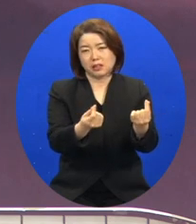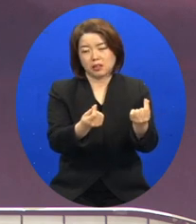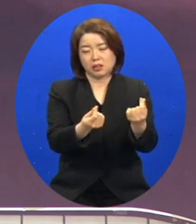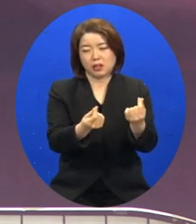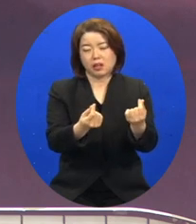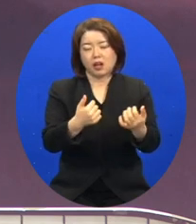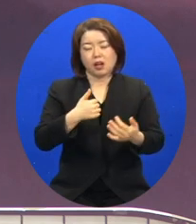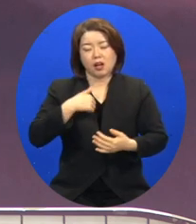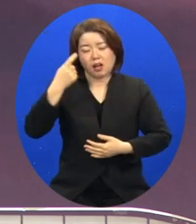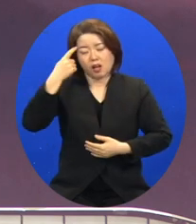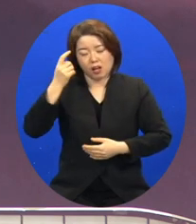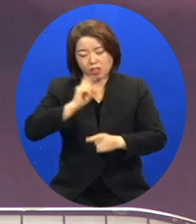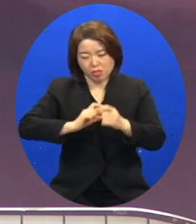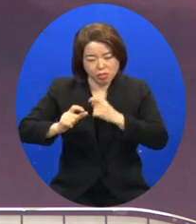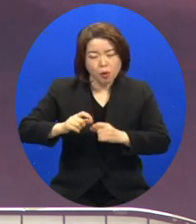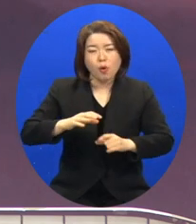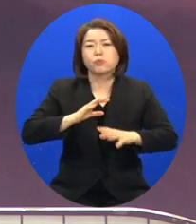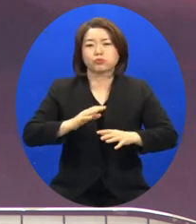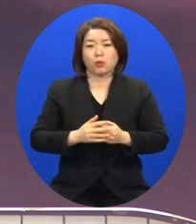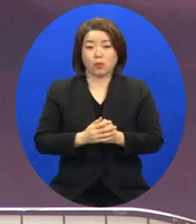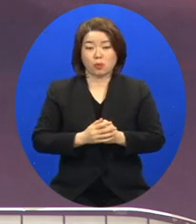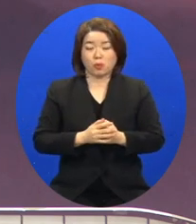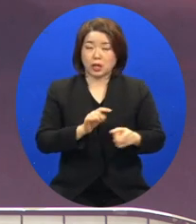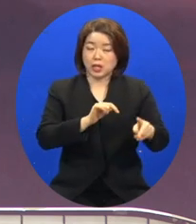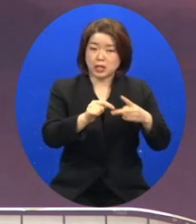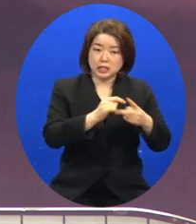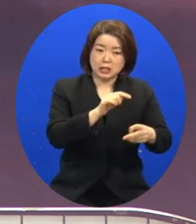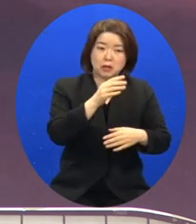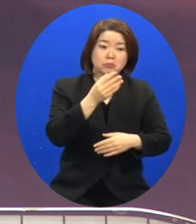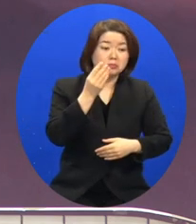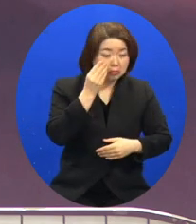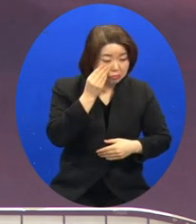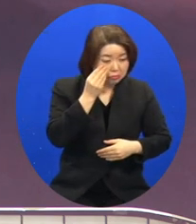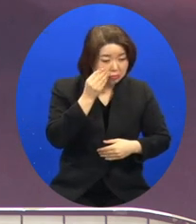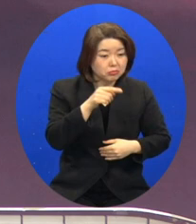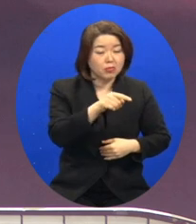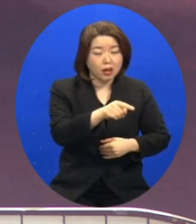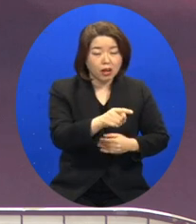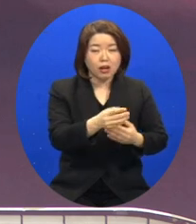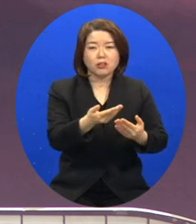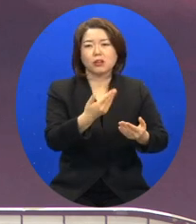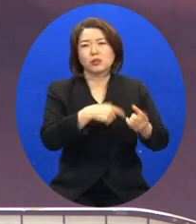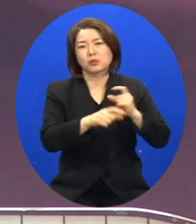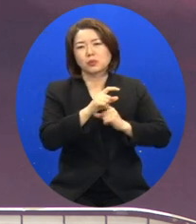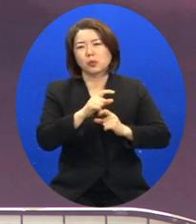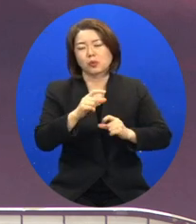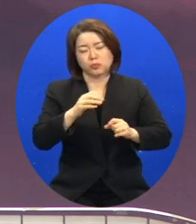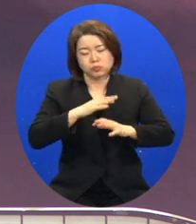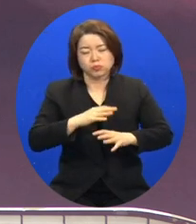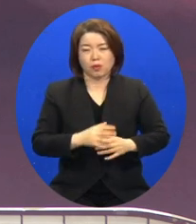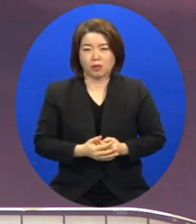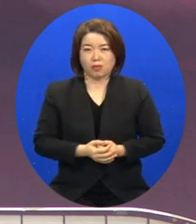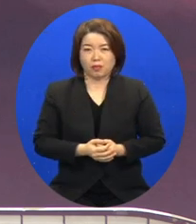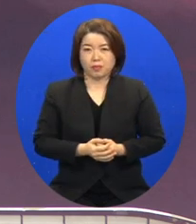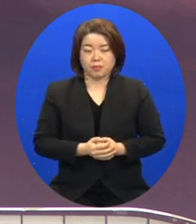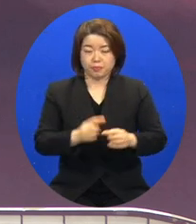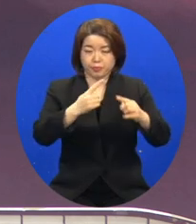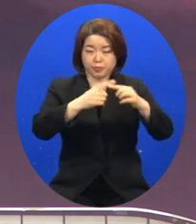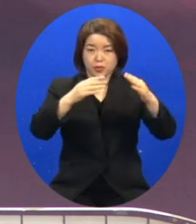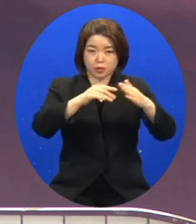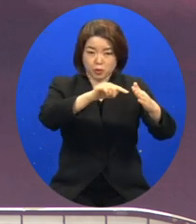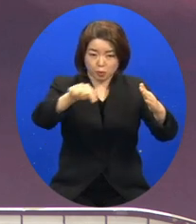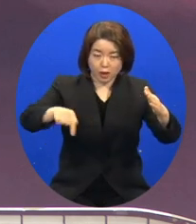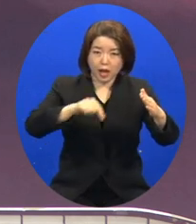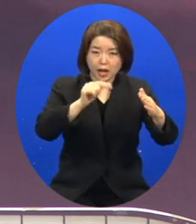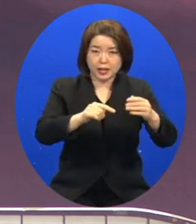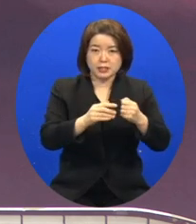더욱 무서운 거예요 이해가 되는게 무서운 거 이해가 되는게 내가 교회 안에서 분열이 일어나고 파가 생기는 것에 대해서 너무